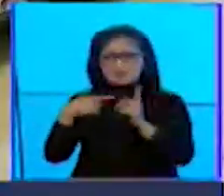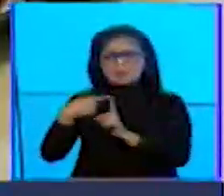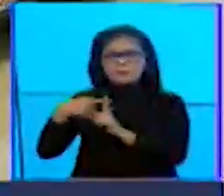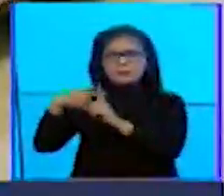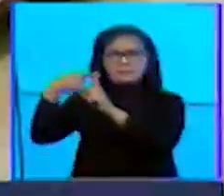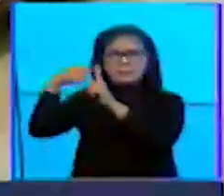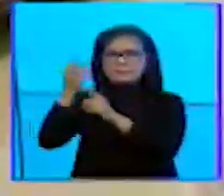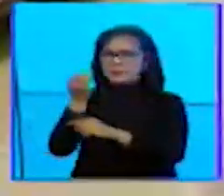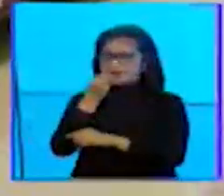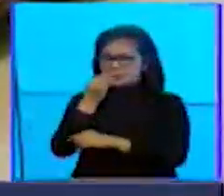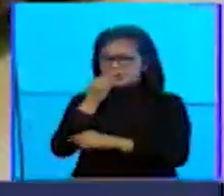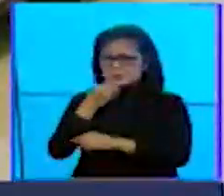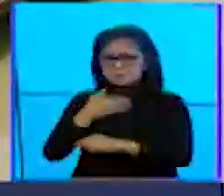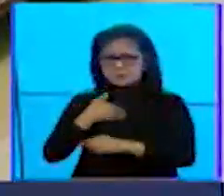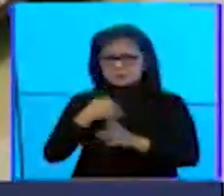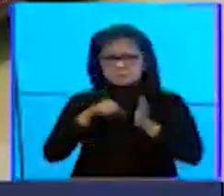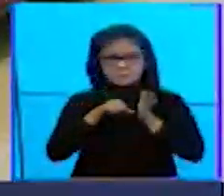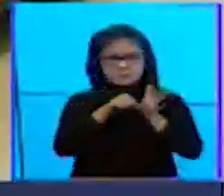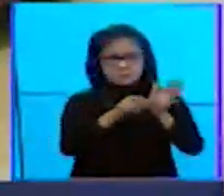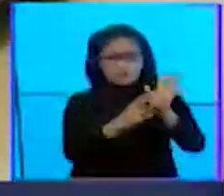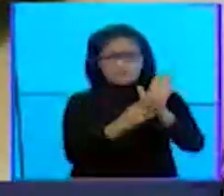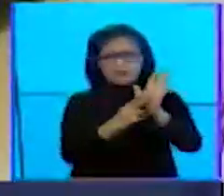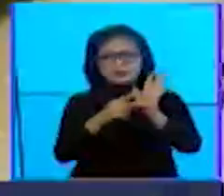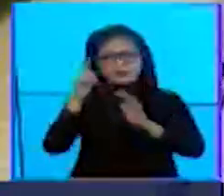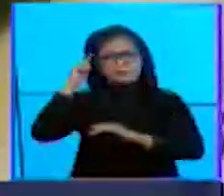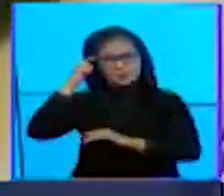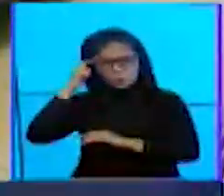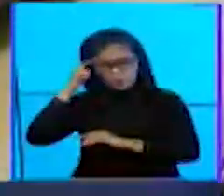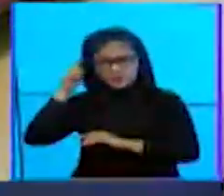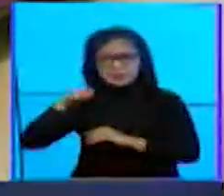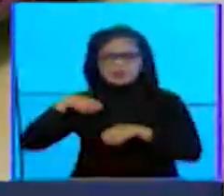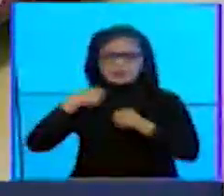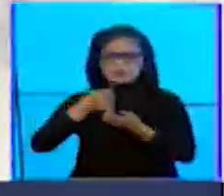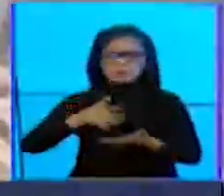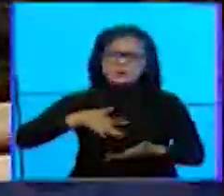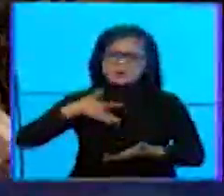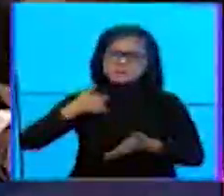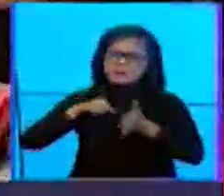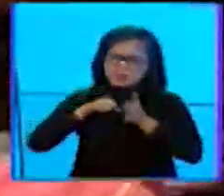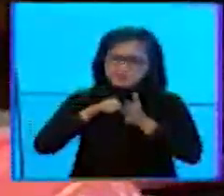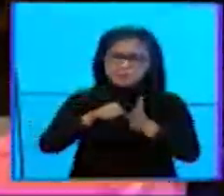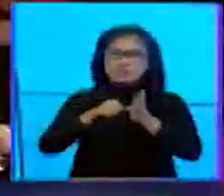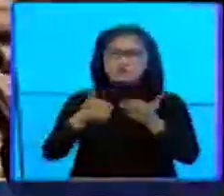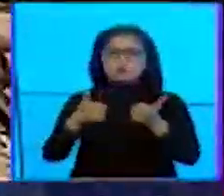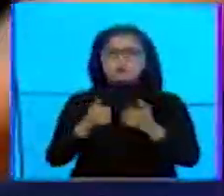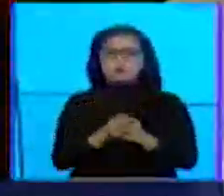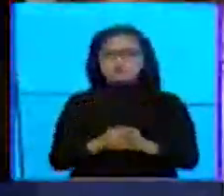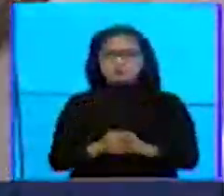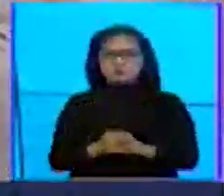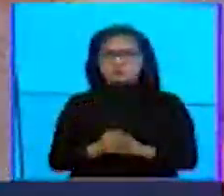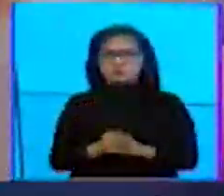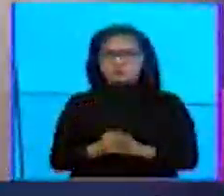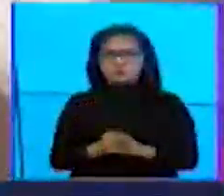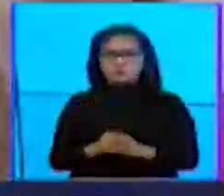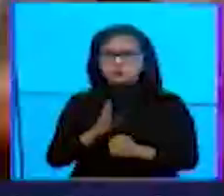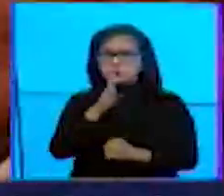adanya bantuan dari MNC Peduli, kami sangat terbantu masyarakat kami. MNC Peduli berkomitmen